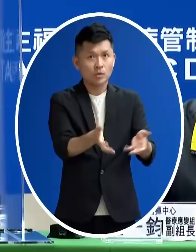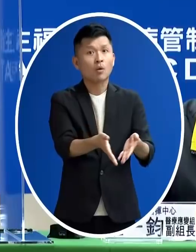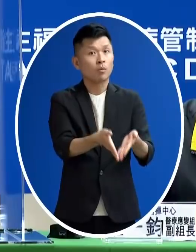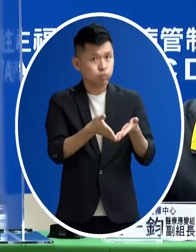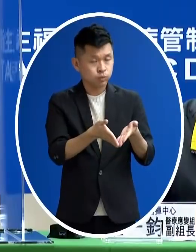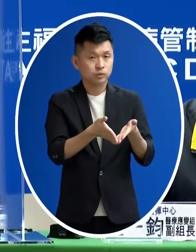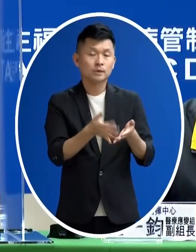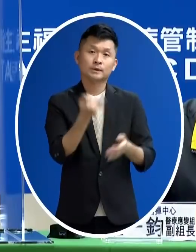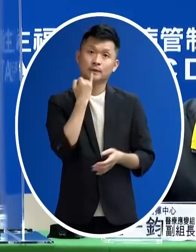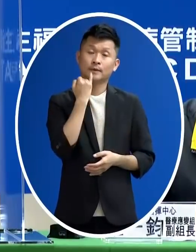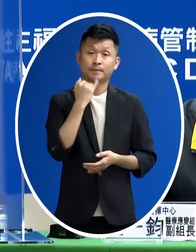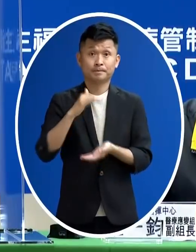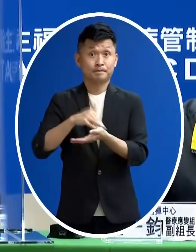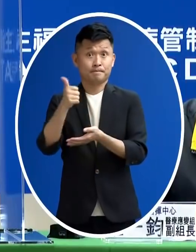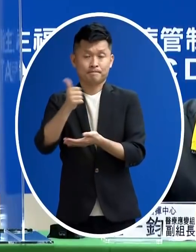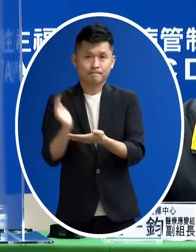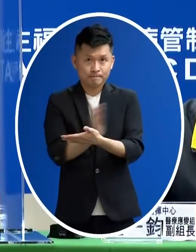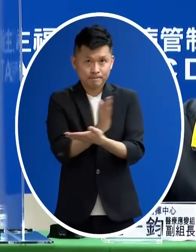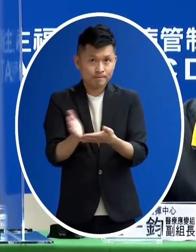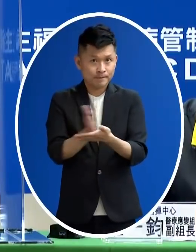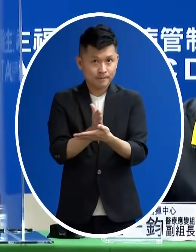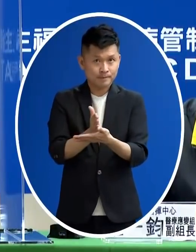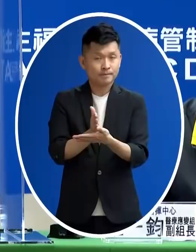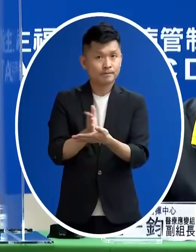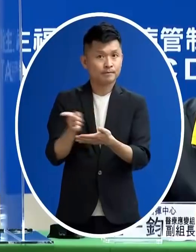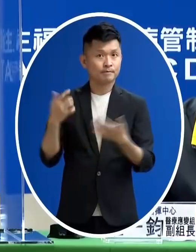这还是要经过医师的评估。